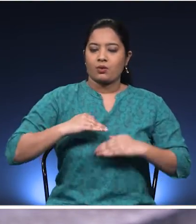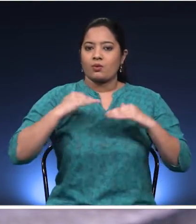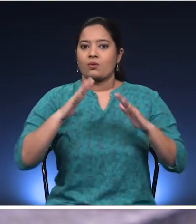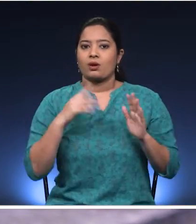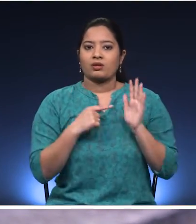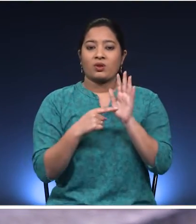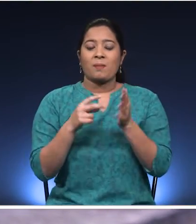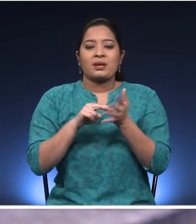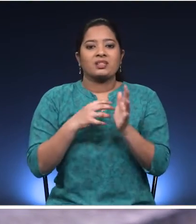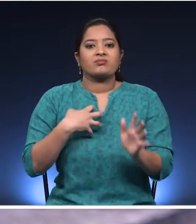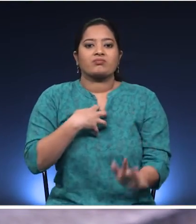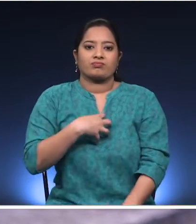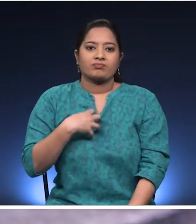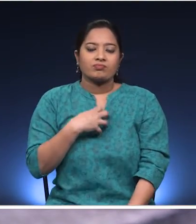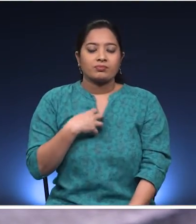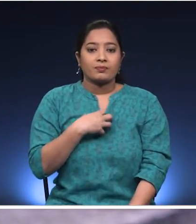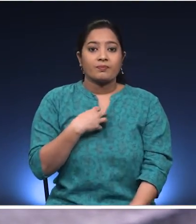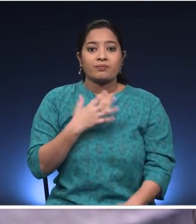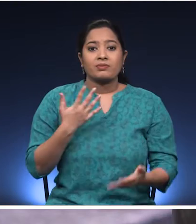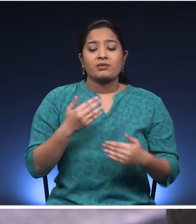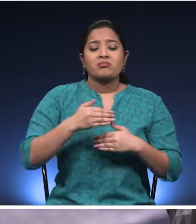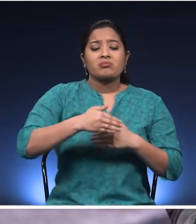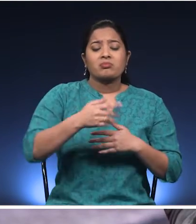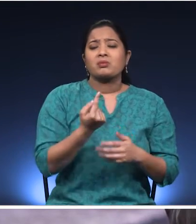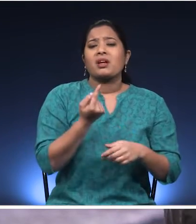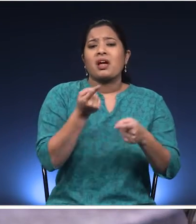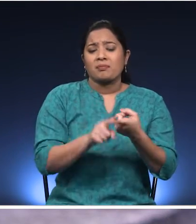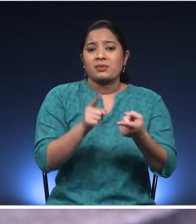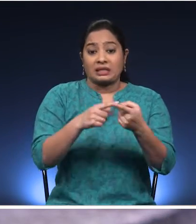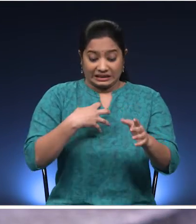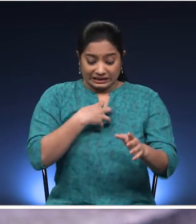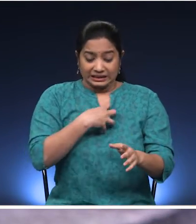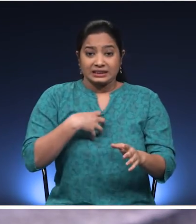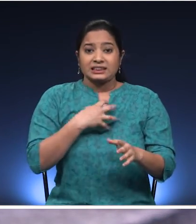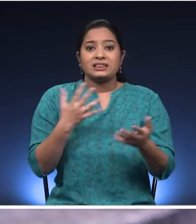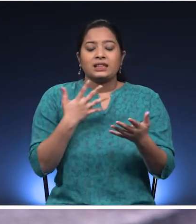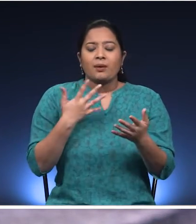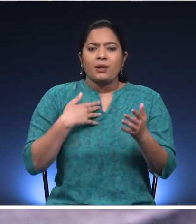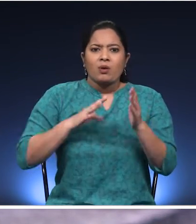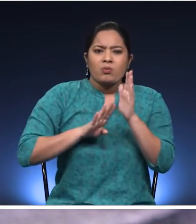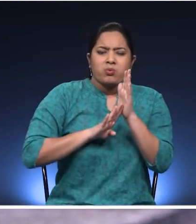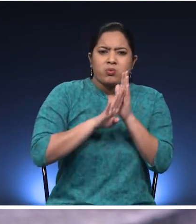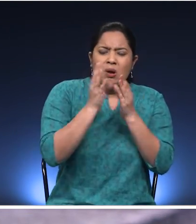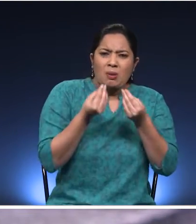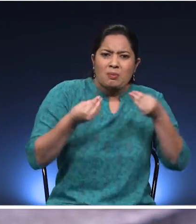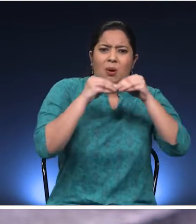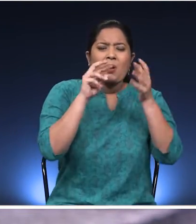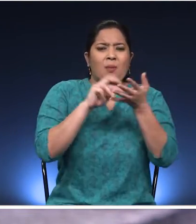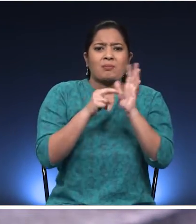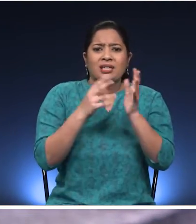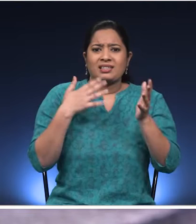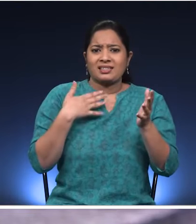में ईर्ष्या प्रकट हो जाती है, उत्पन्न हो जाती है। और कभी कभी ईर्ष्या जो है वो यहाँ तक पहुँच जाती है, जैसे